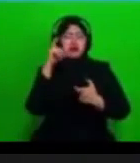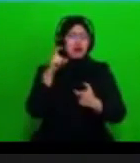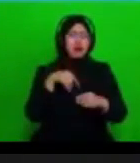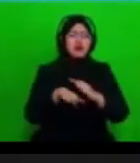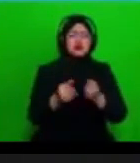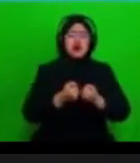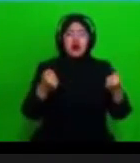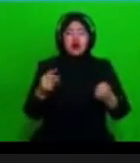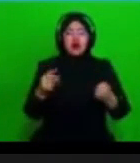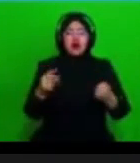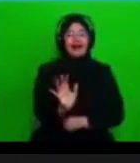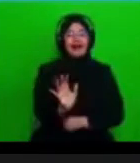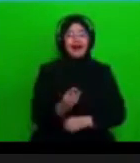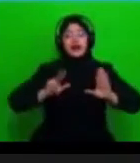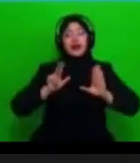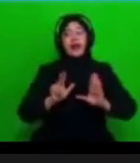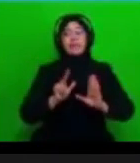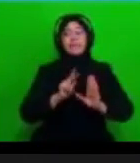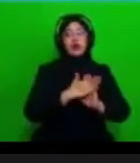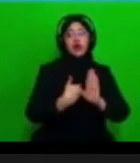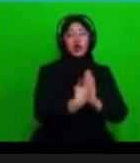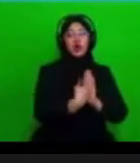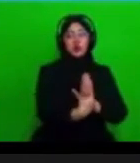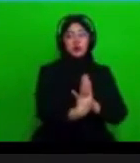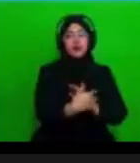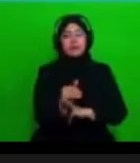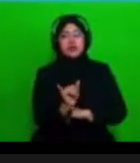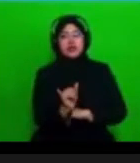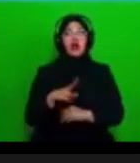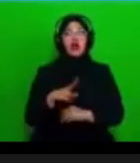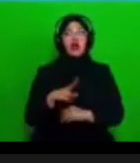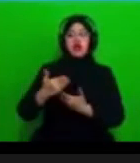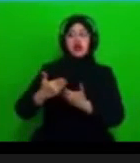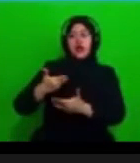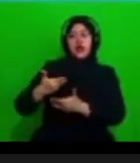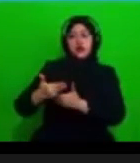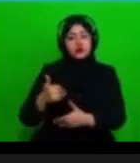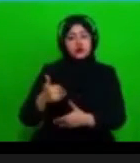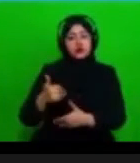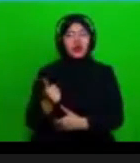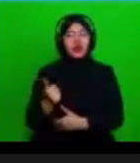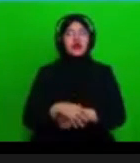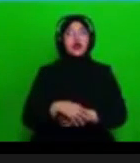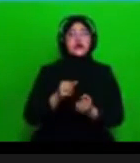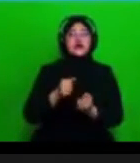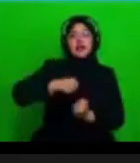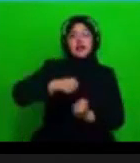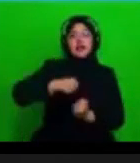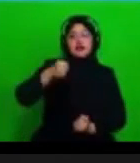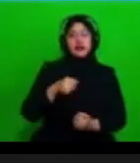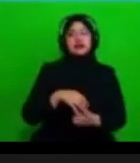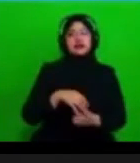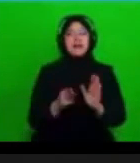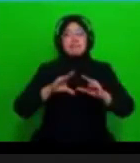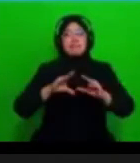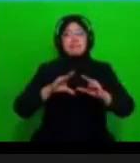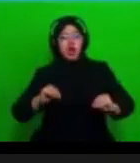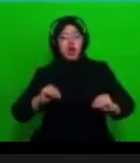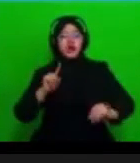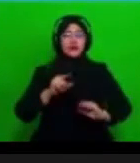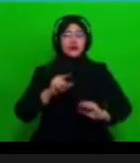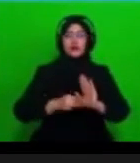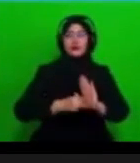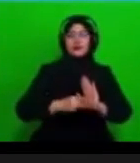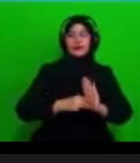match. Dengan match itu ada minimal 8 kurikulum dibikin bersama, guru tamu industri harus banyak, sertifikasi kompetensi, magang minimal